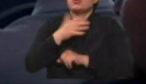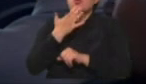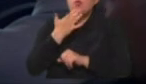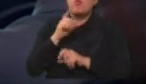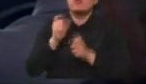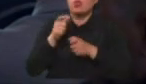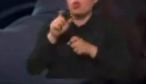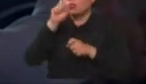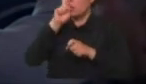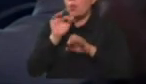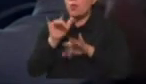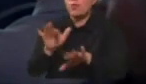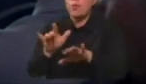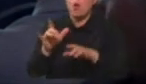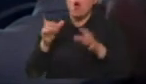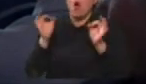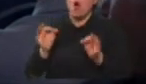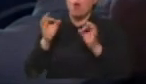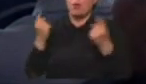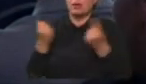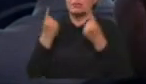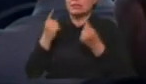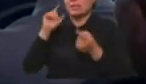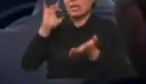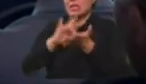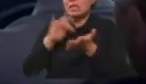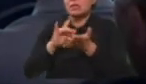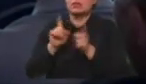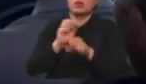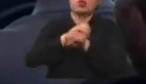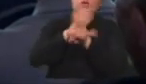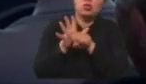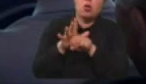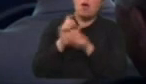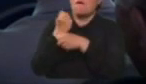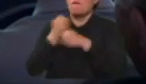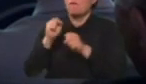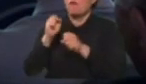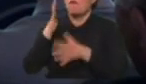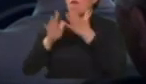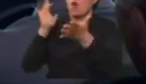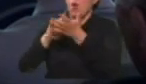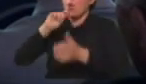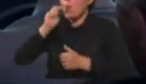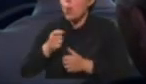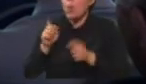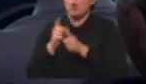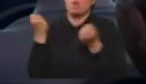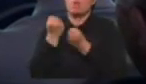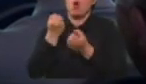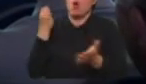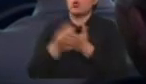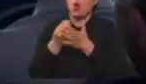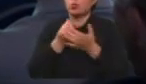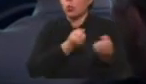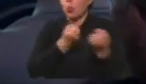powiedziałam, wpływa obecnie sytuacja rynkowa i zarówno COVID i wybuch wojny na Ukrainie i rosnące koszty utrzymania